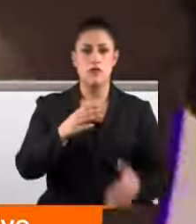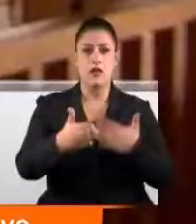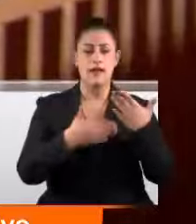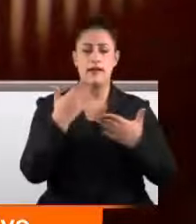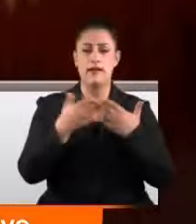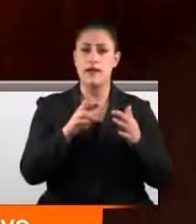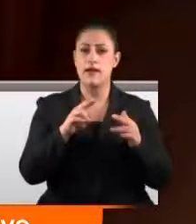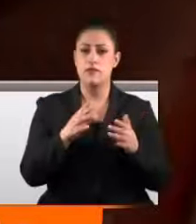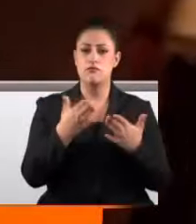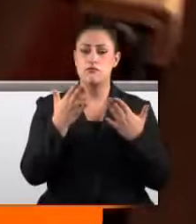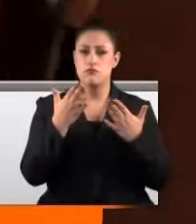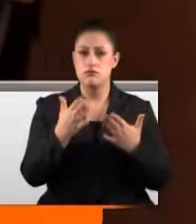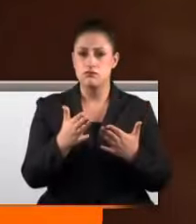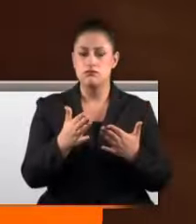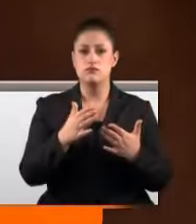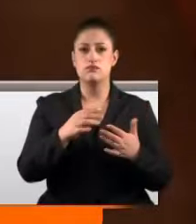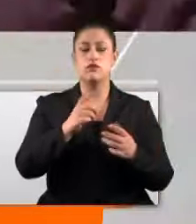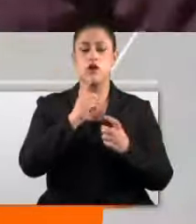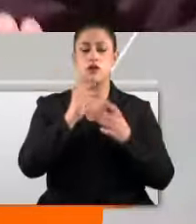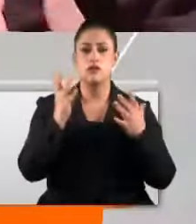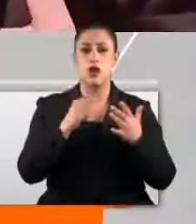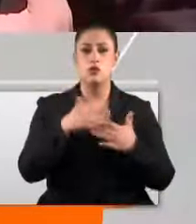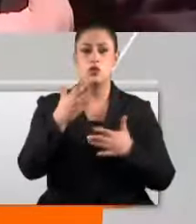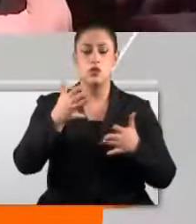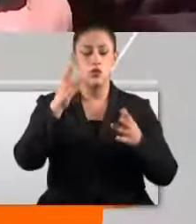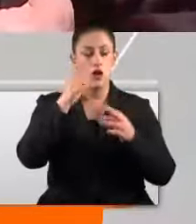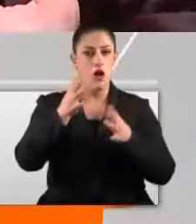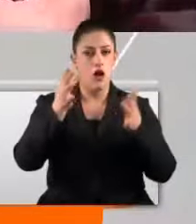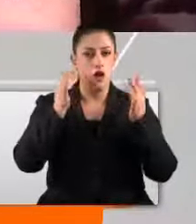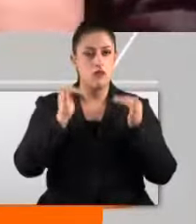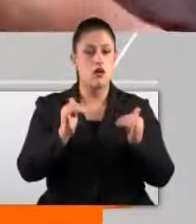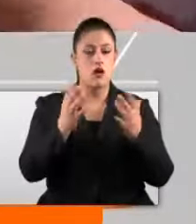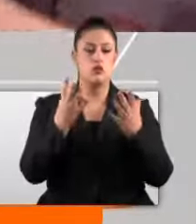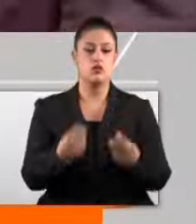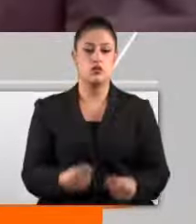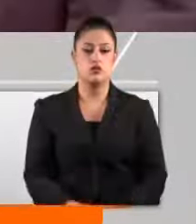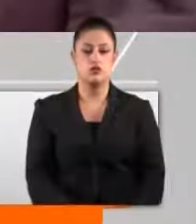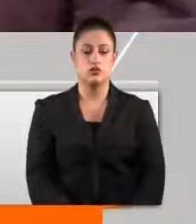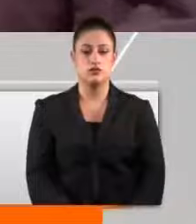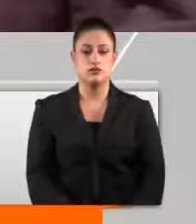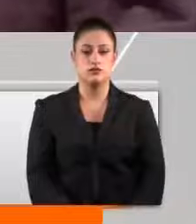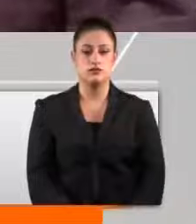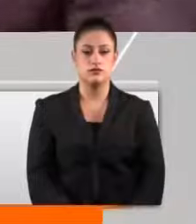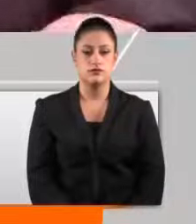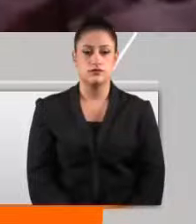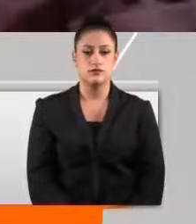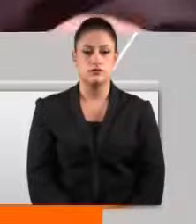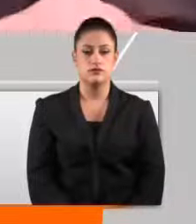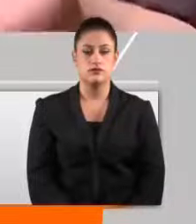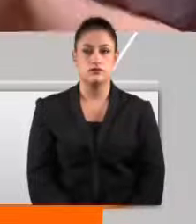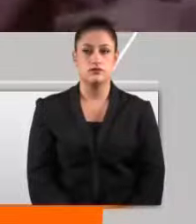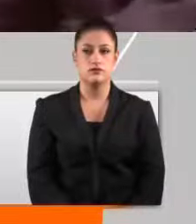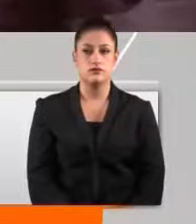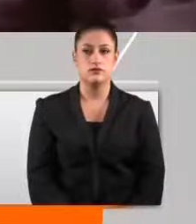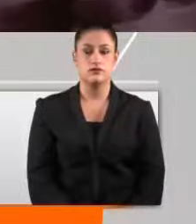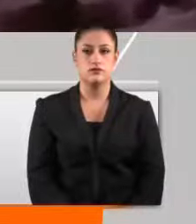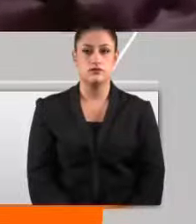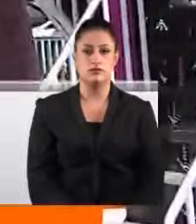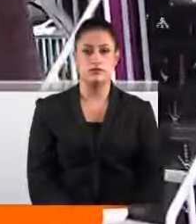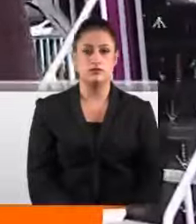başlayan hikayesi yıllar sonra kabusa döndü. Hem kendimi geçindirmek zorundayım hem de bir de hanımefendiyi geçindirmek zorundayım. Boşandım,